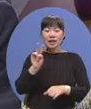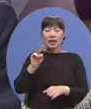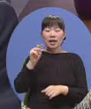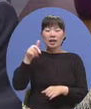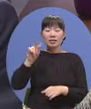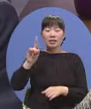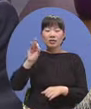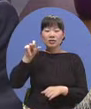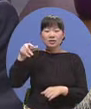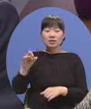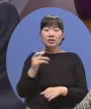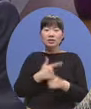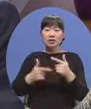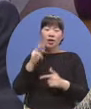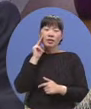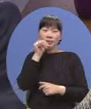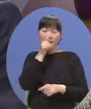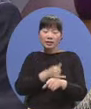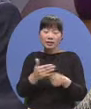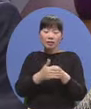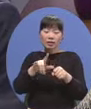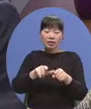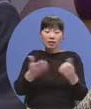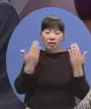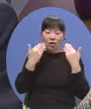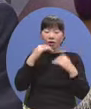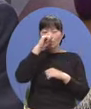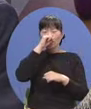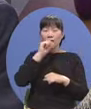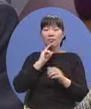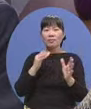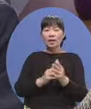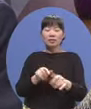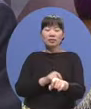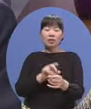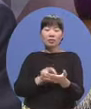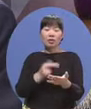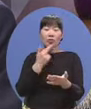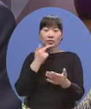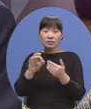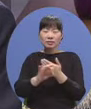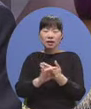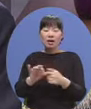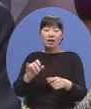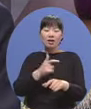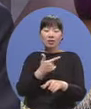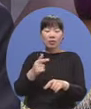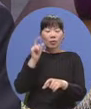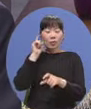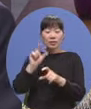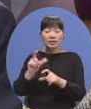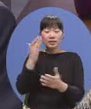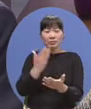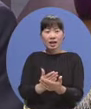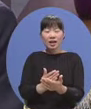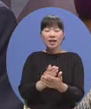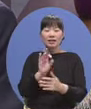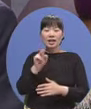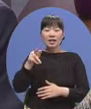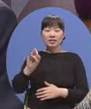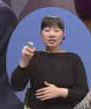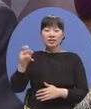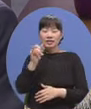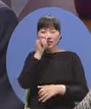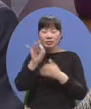심해질 수 있습니다. 그렇기 때문에 그거는 시간이 지나면서 상당히 좋아집니다. 특별한 문제가 없으면. 그렇기 때문에 너무 고민하지 마시고 다만 야경증이 있는 아이들 같은